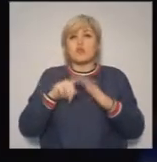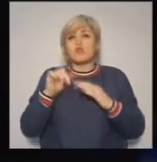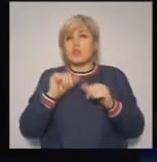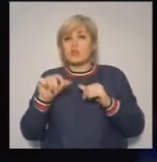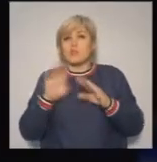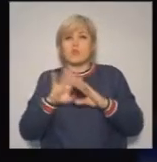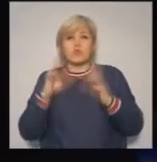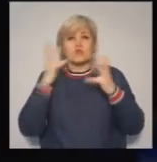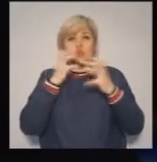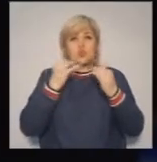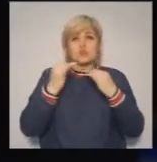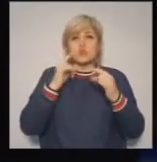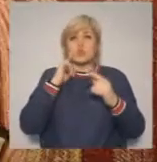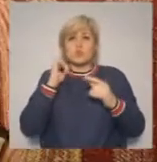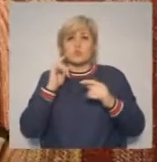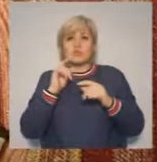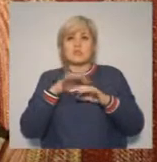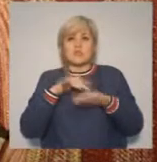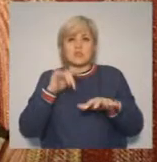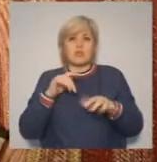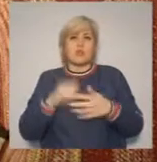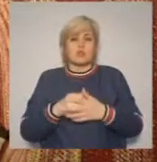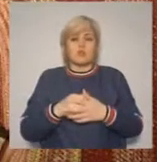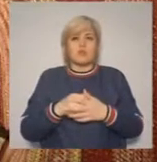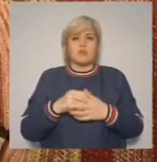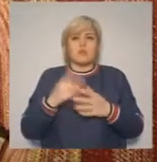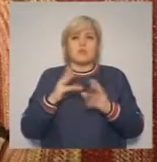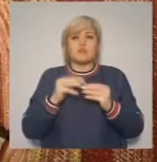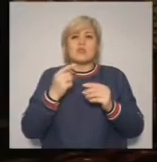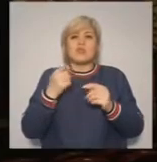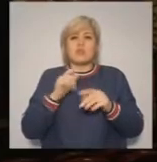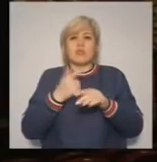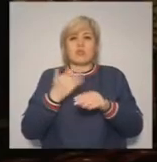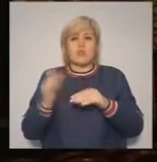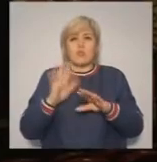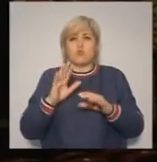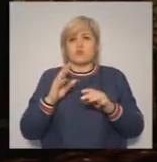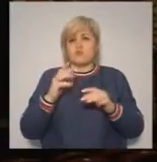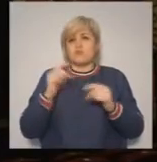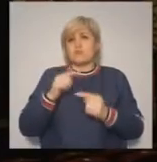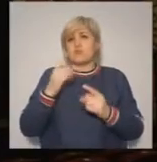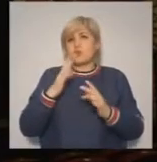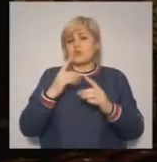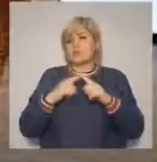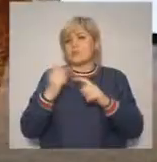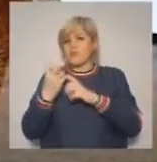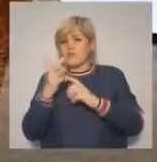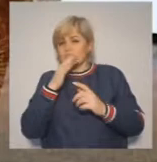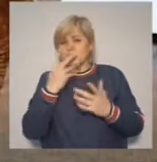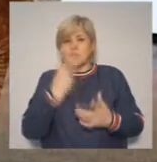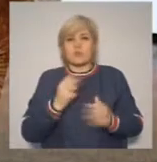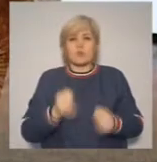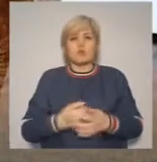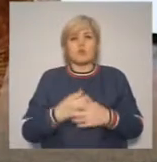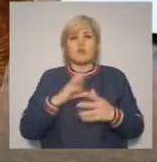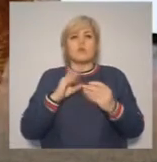такой серьезный разговор с юным зрителем никогда не рано. Спектакль выйдет с возрастной маркировкой 12+. Вообще, мне